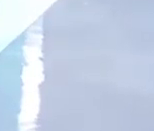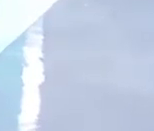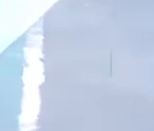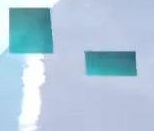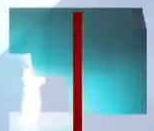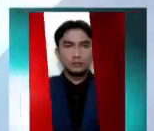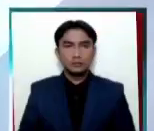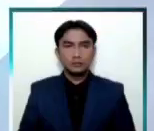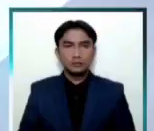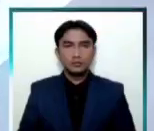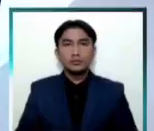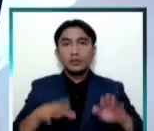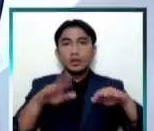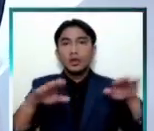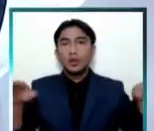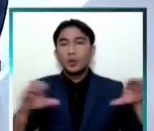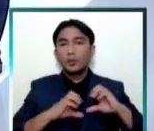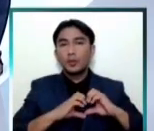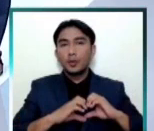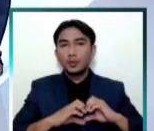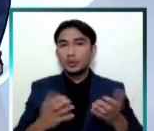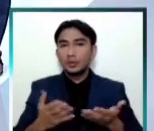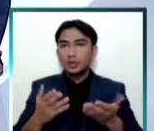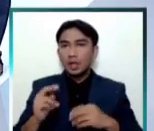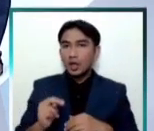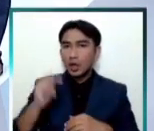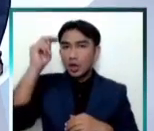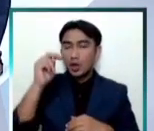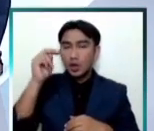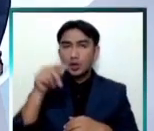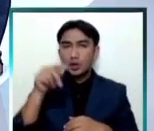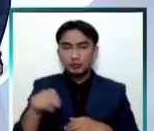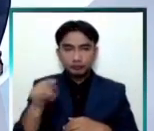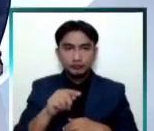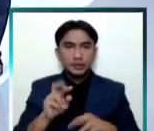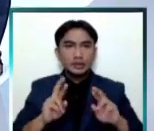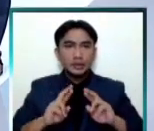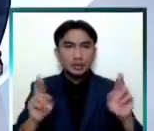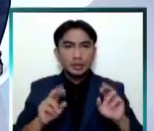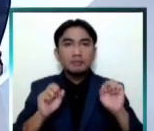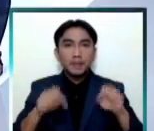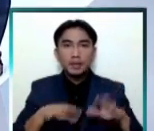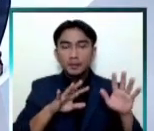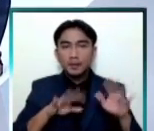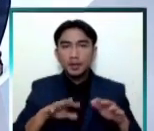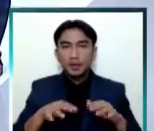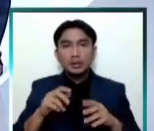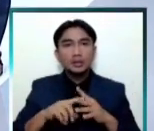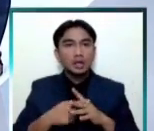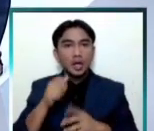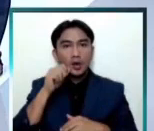Sa mga kapuso natin sa Kanlurang Luzon, maghanda na po kayo sa posibleng pag-ulan simula bukas dahil sa habagat